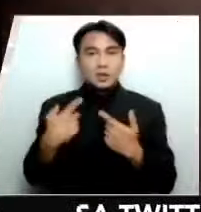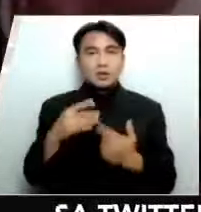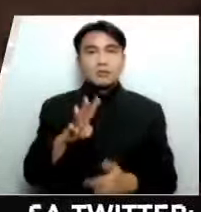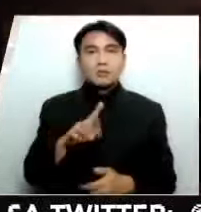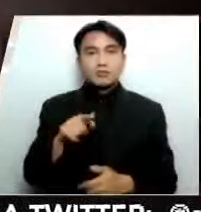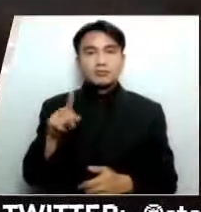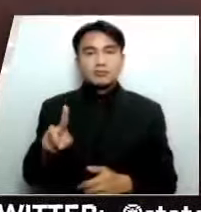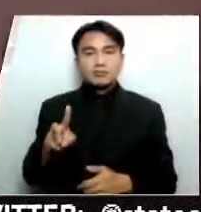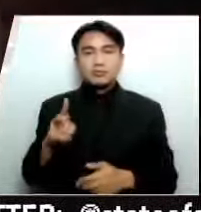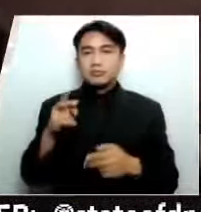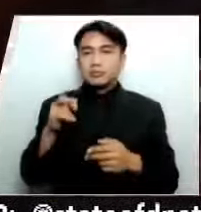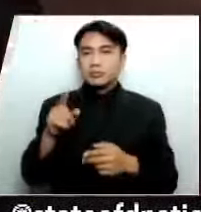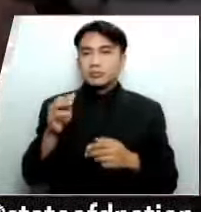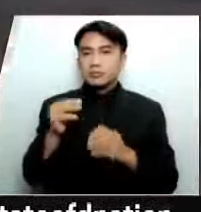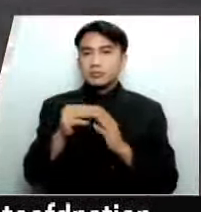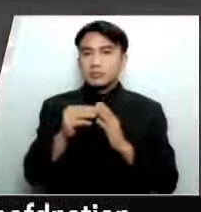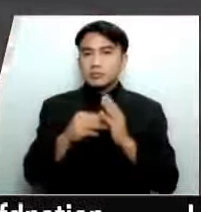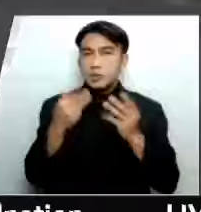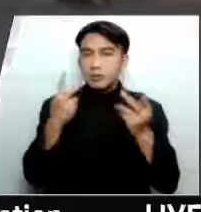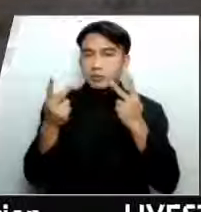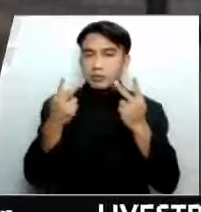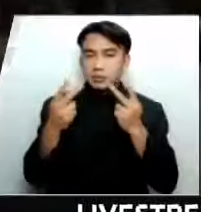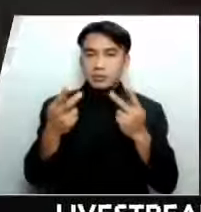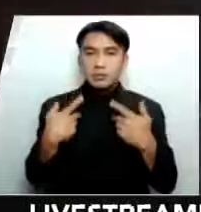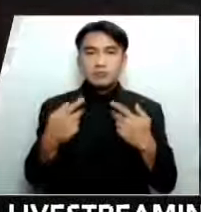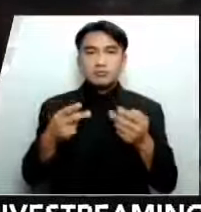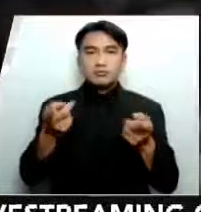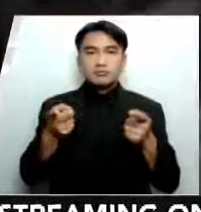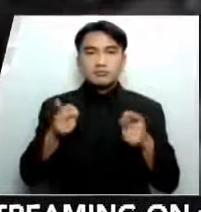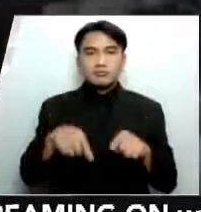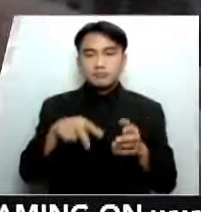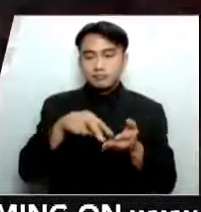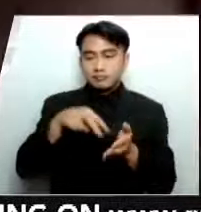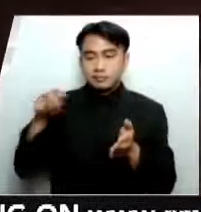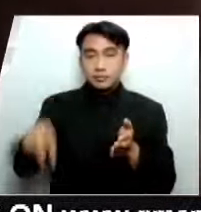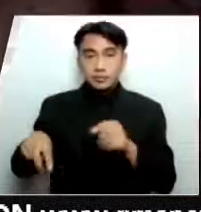Ang tawaran, nagtuloy pa hanggang makababa ang turista. 200, okay.